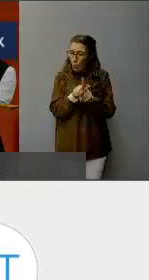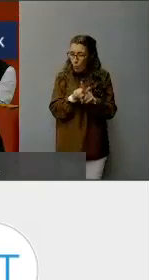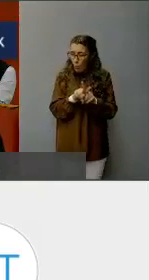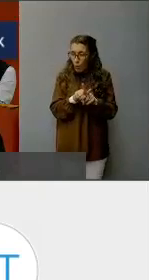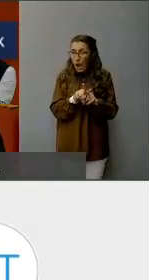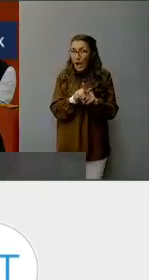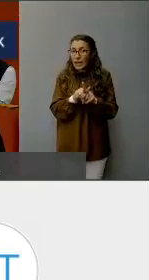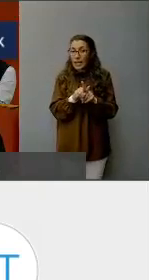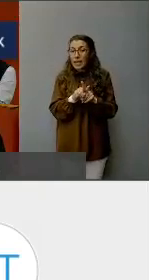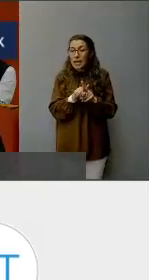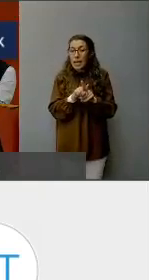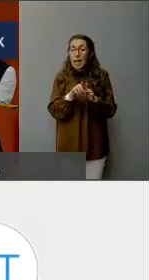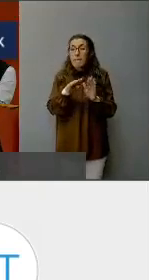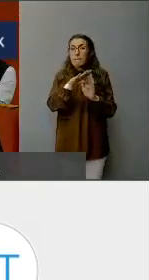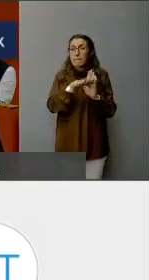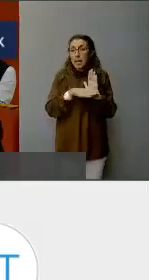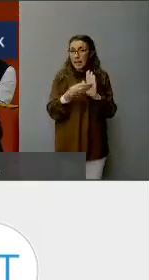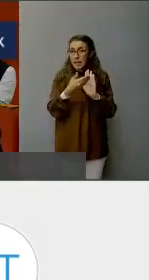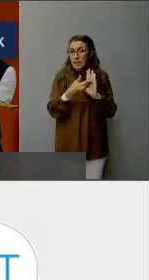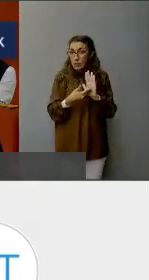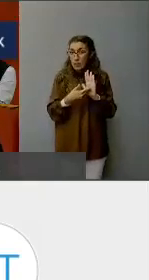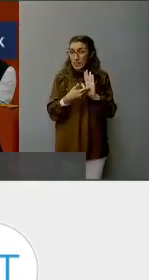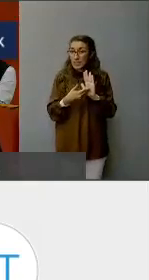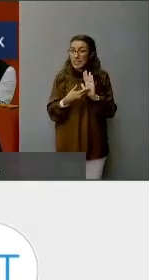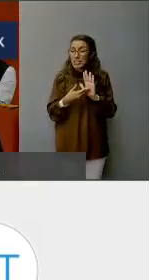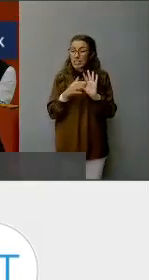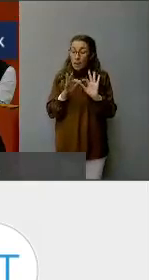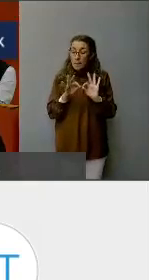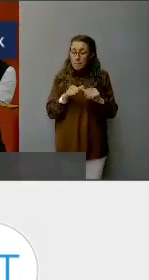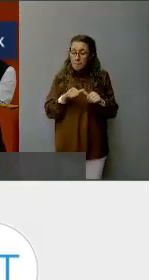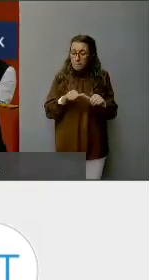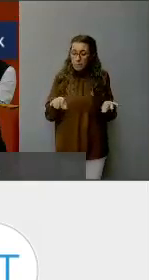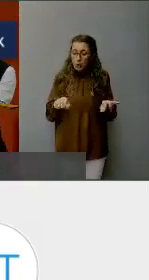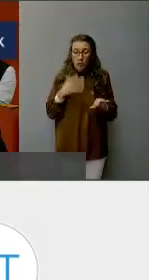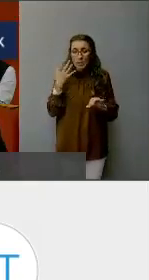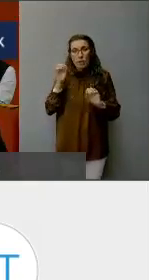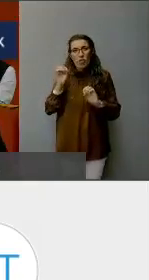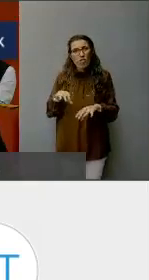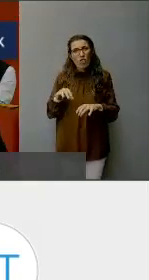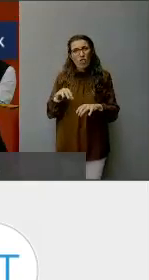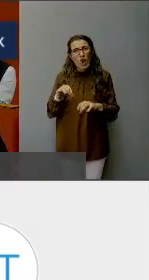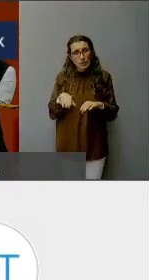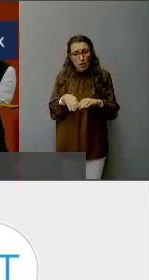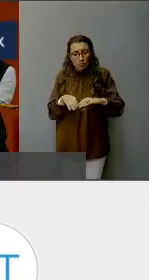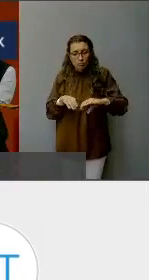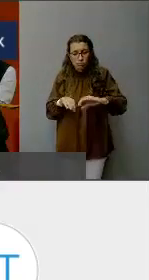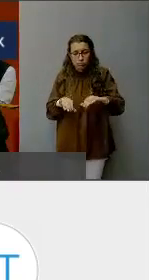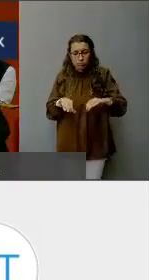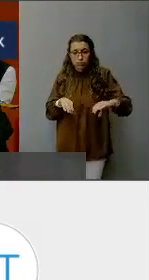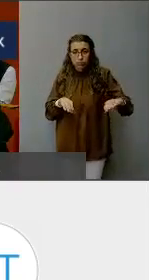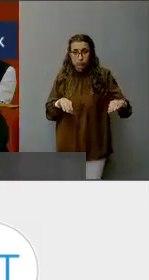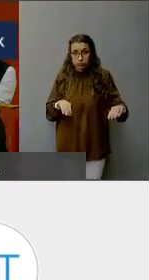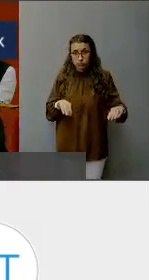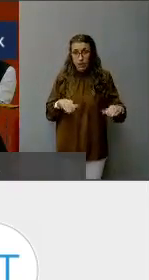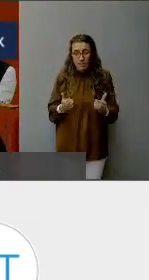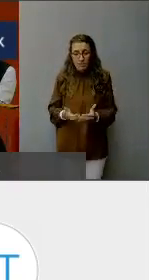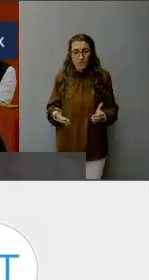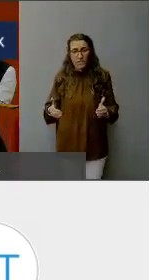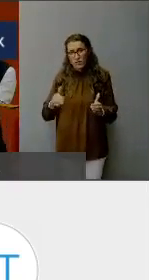predisposizione vuol dire degli allacciamenti della rete fognaria pubblica eliminando le attuali fosse settiche